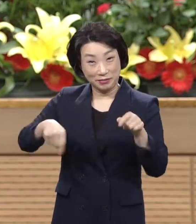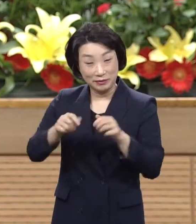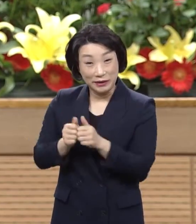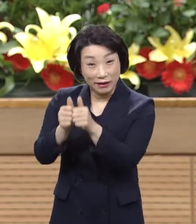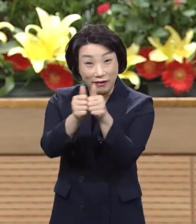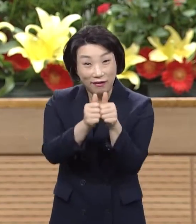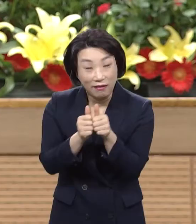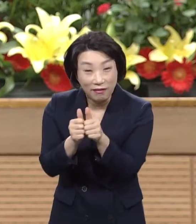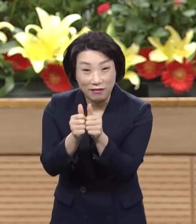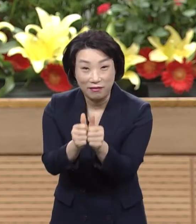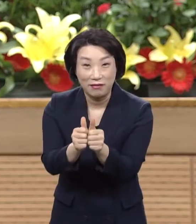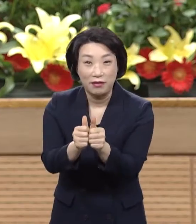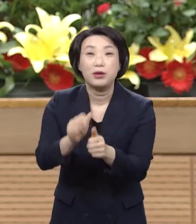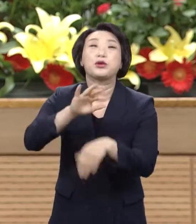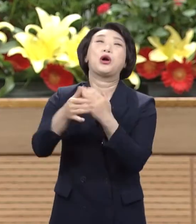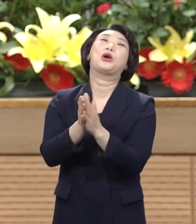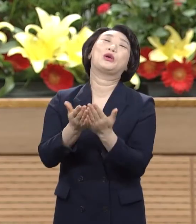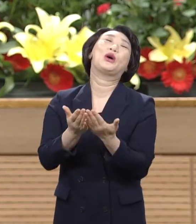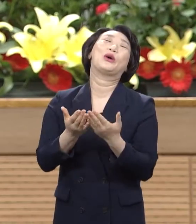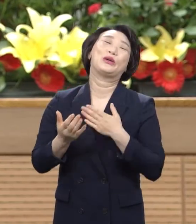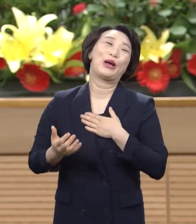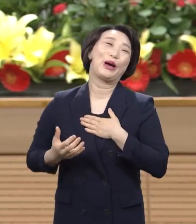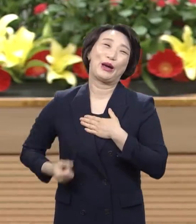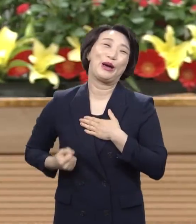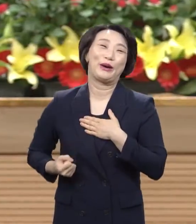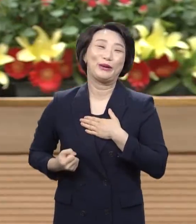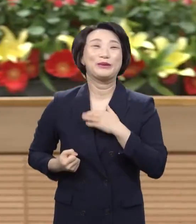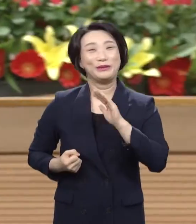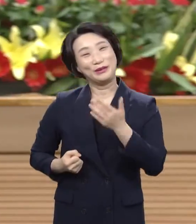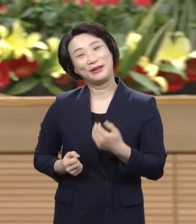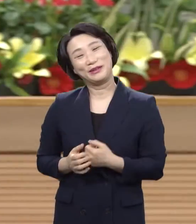계시니 성경이 내 안에 있다.